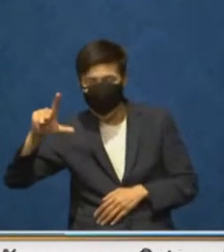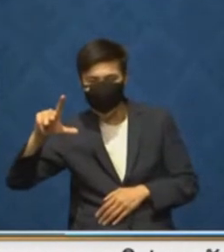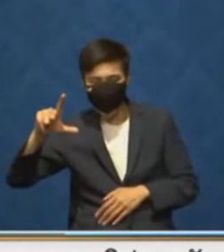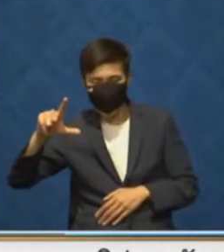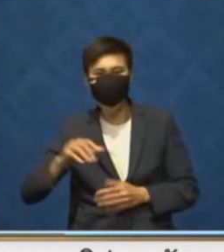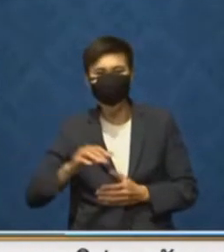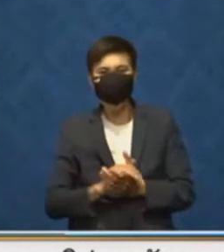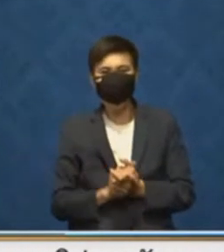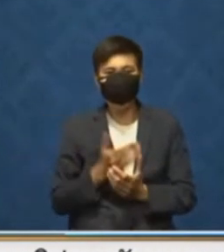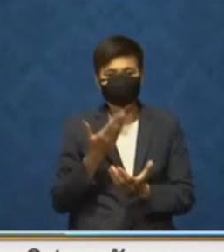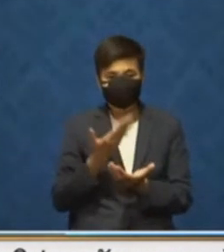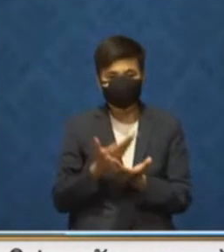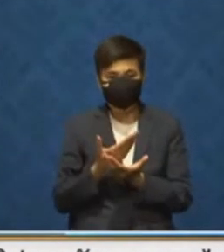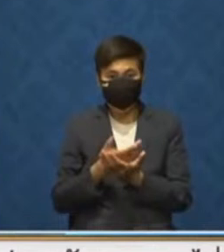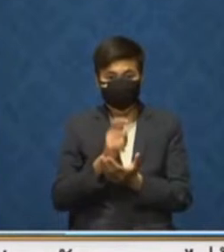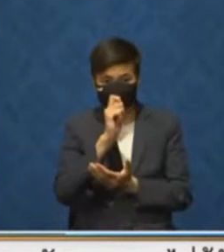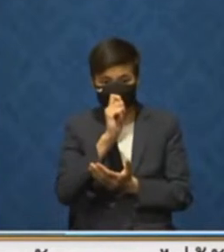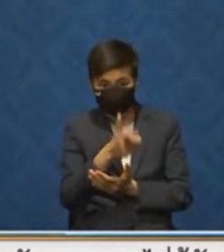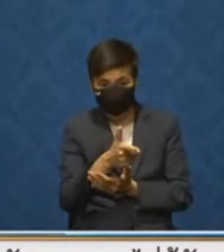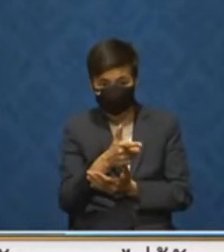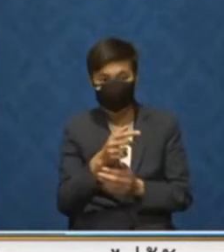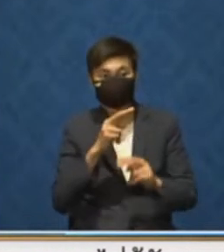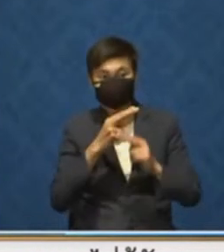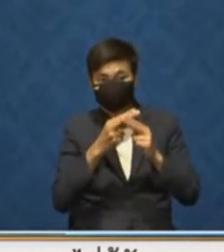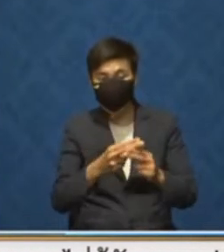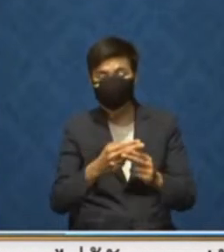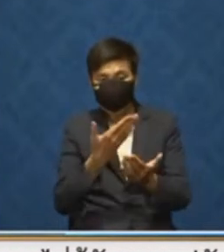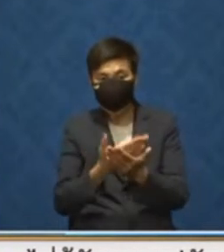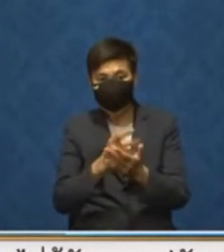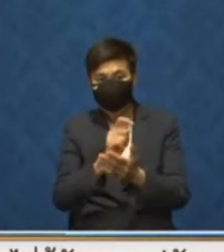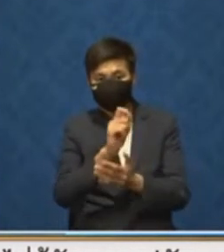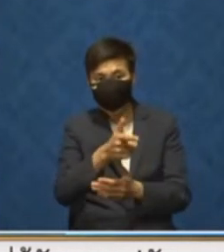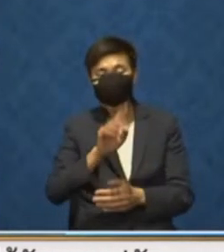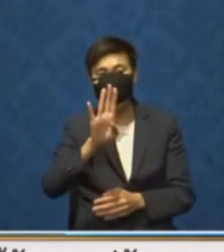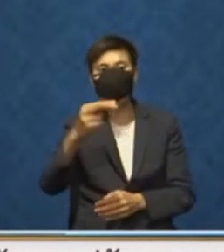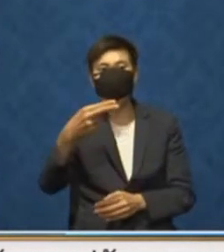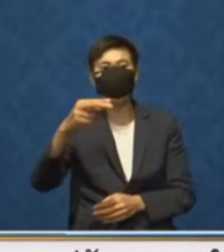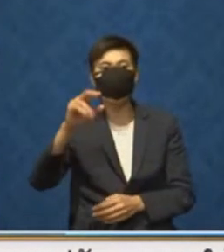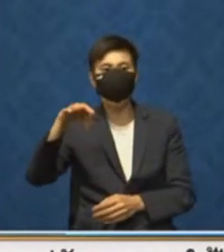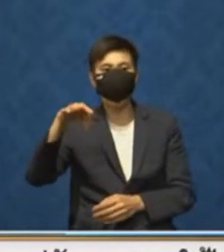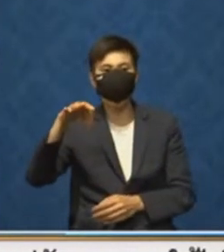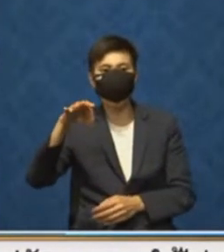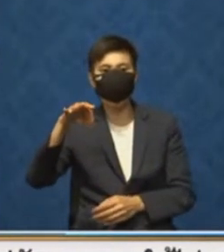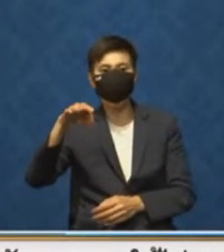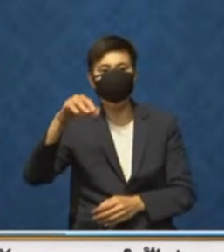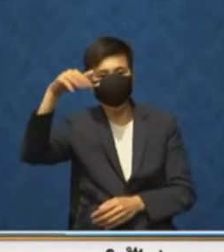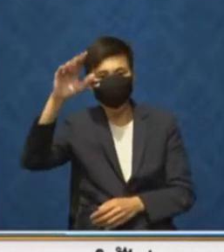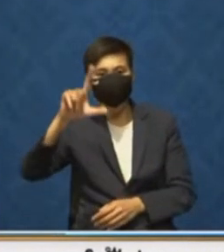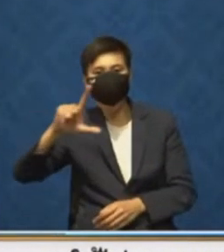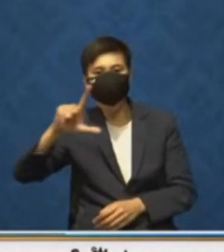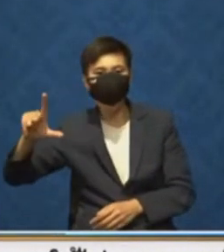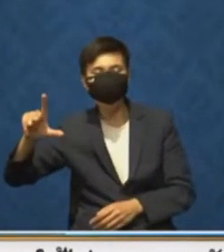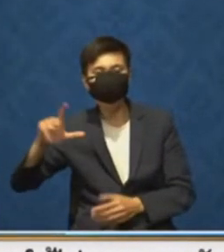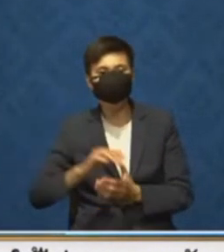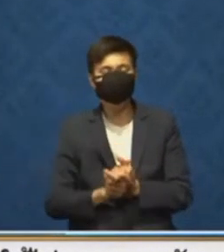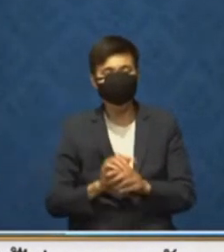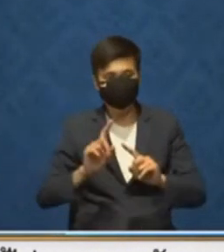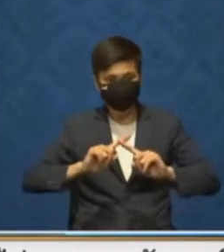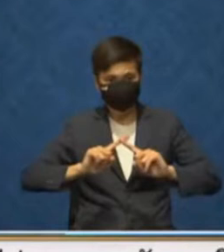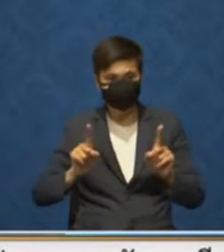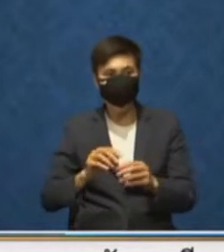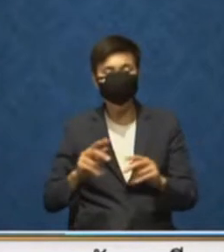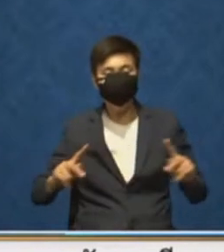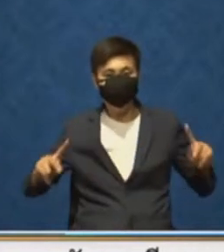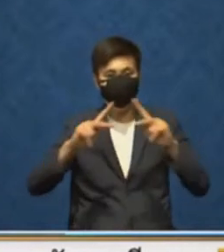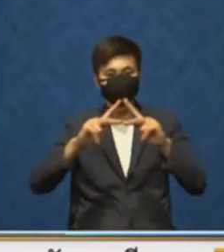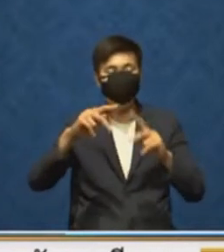เงินเดือนก็จ้างนะผมบอกว่าเฉพาะมาเดินไปช่างสี่หมื่นเก้าพันกว่าล้านแต่งงบกระทรวงปลัดสังคมซึ่งดูแล